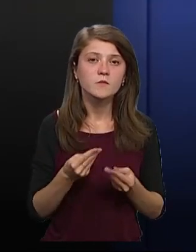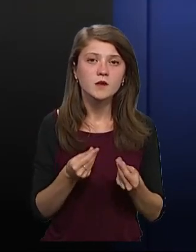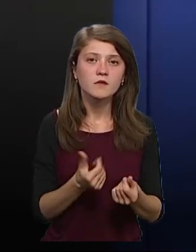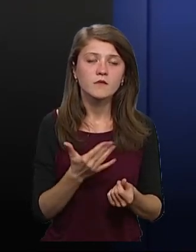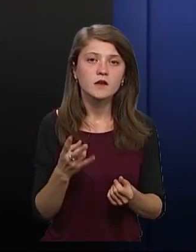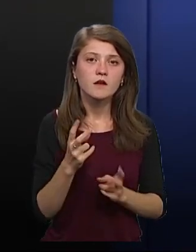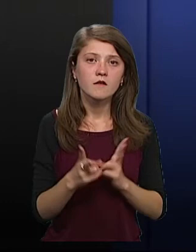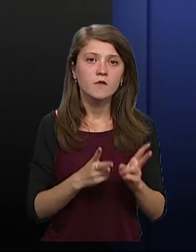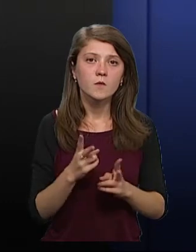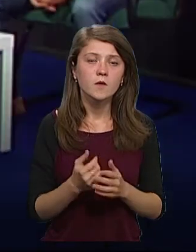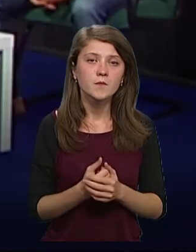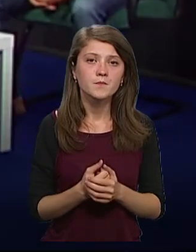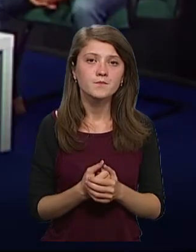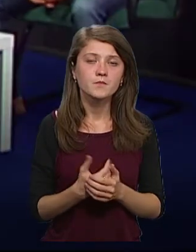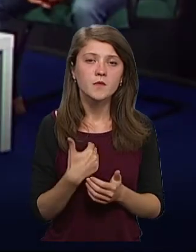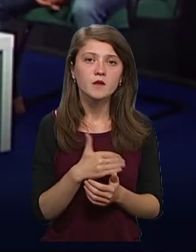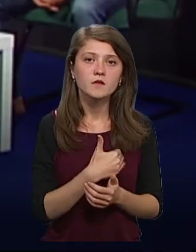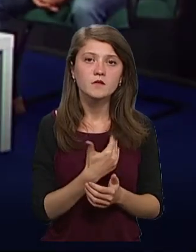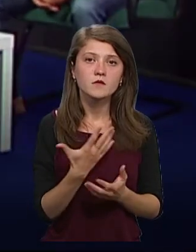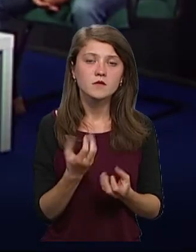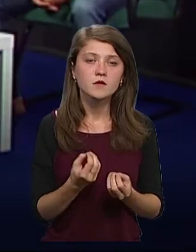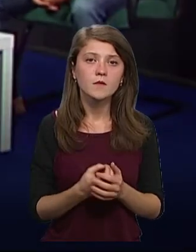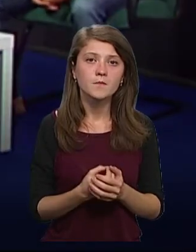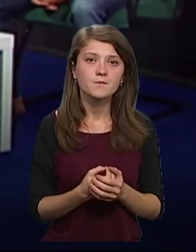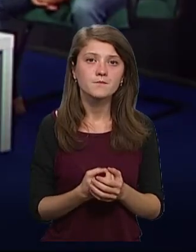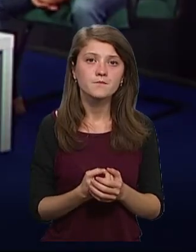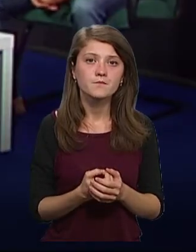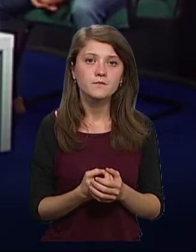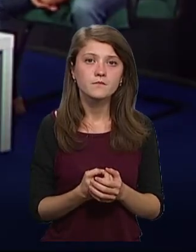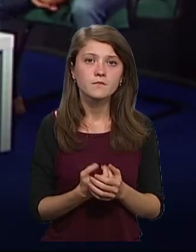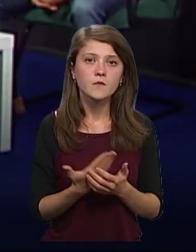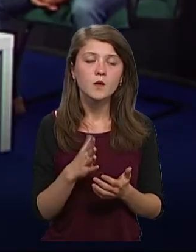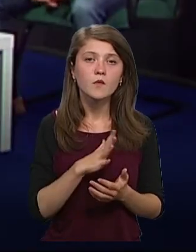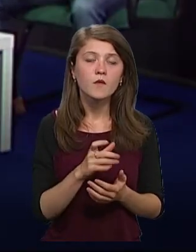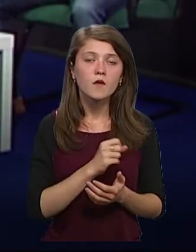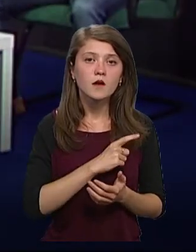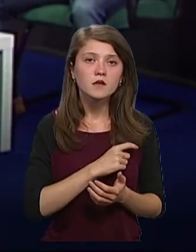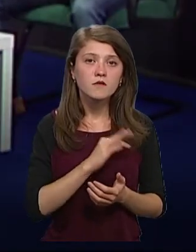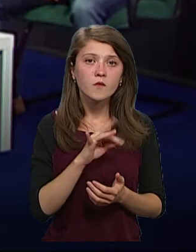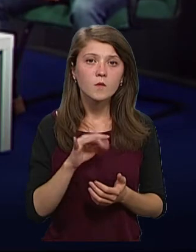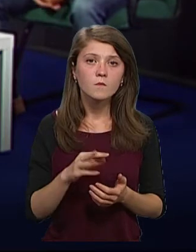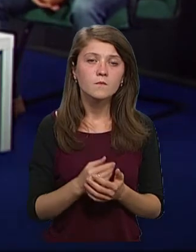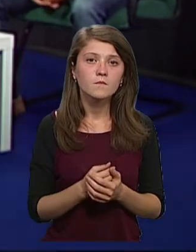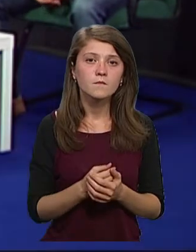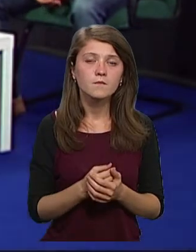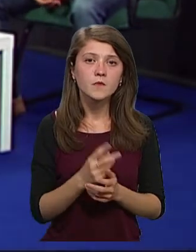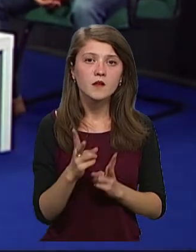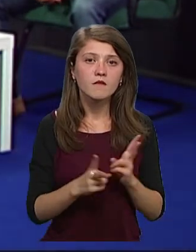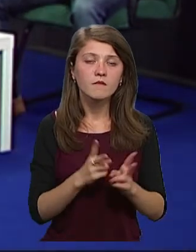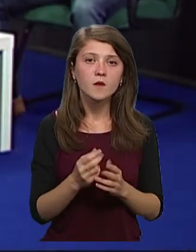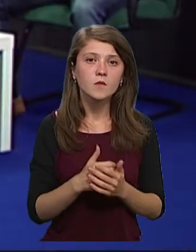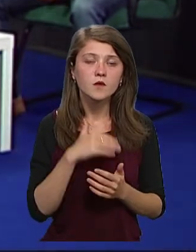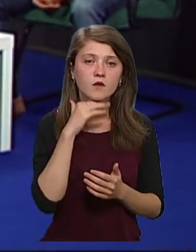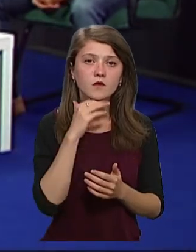на реформу об'єднаних громад? Будь ласка. Я хотів би ще згадати форум муніципальний, який відбувся в Одесі, і в кулуарах форуму